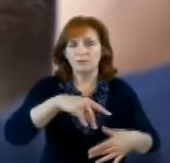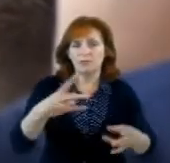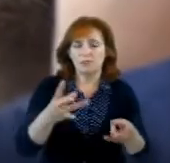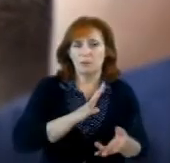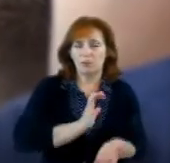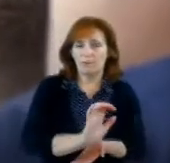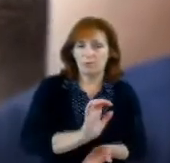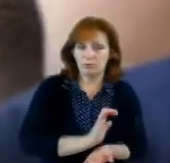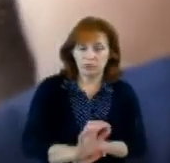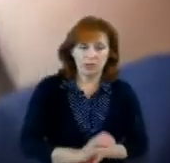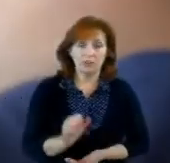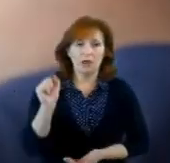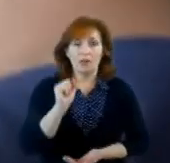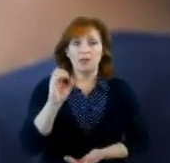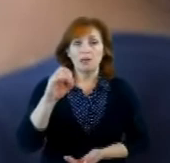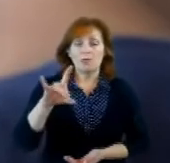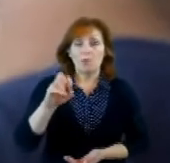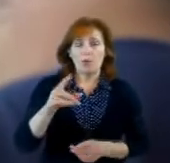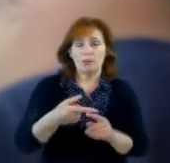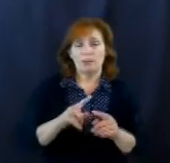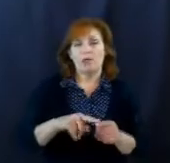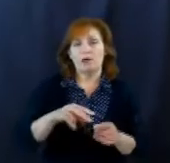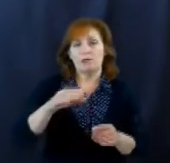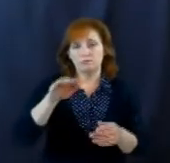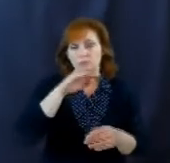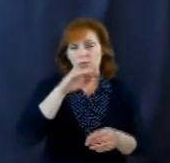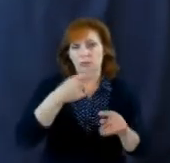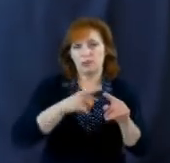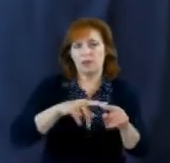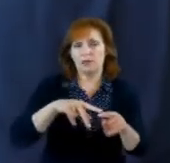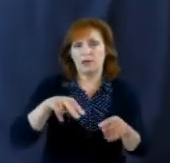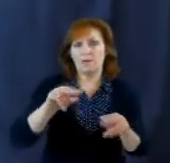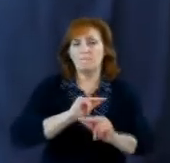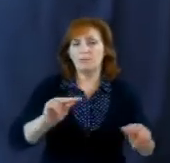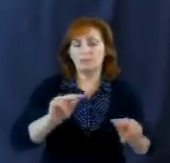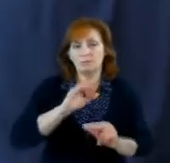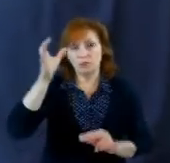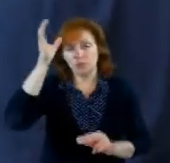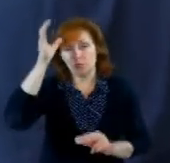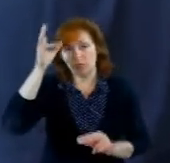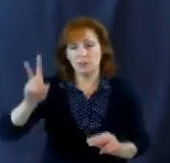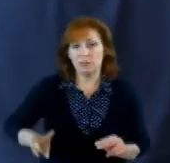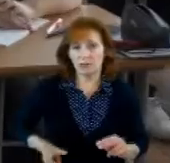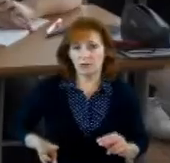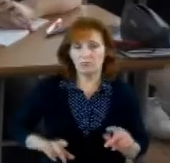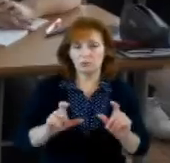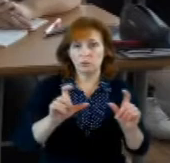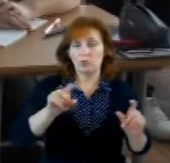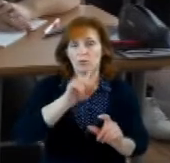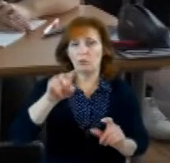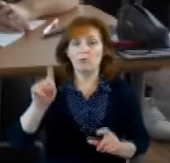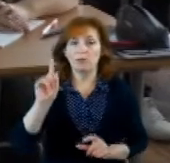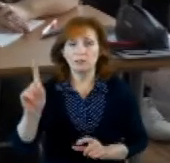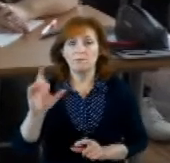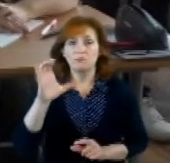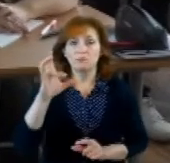Єрмоленко – вчителька історії, кандидатка педагогічних наук, а з березня і директорка загальноосвітньої школи номер 1 у Сновську. Вона – одна із